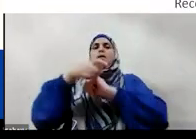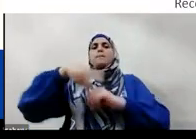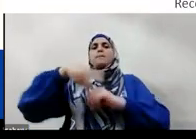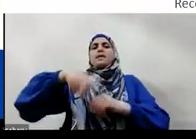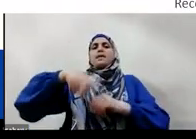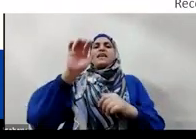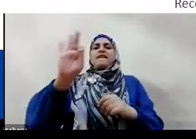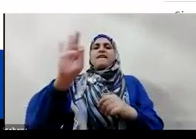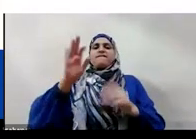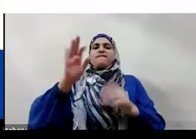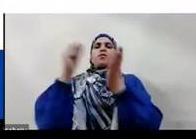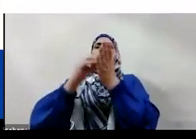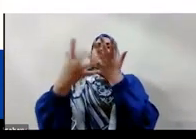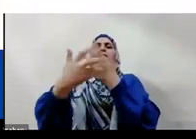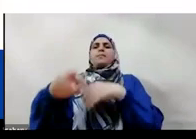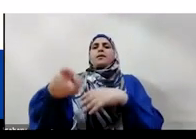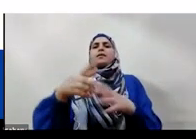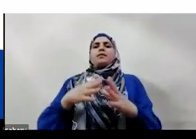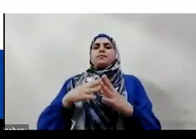الجزئيه.